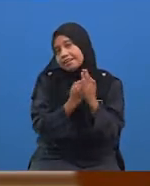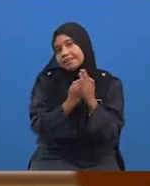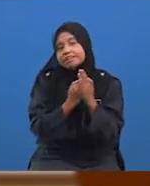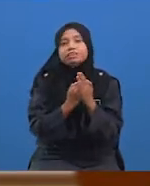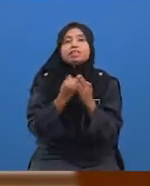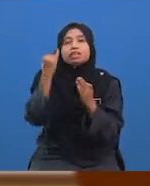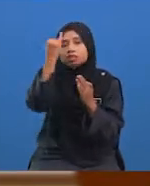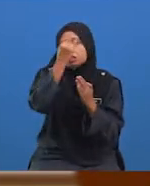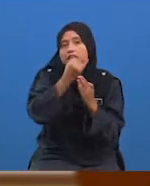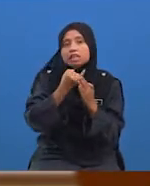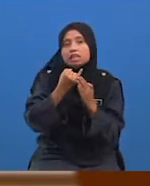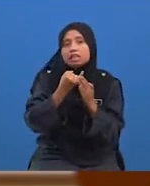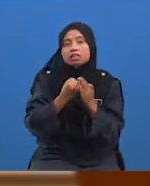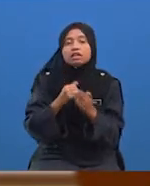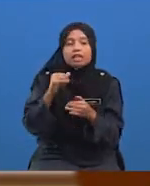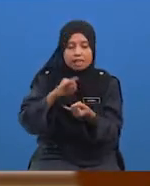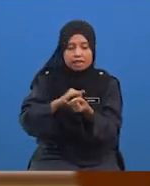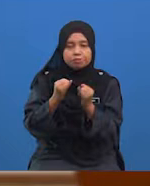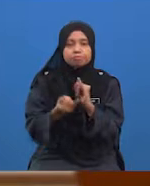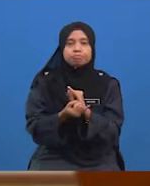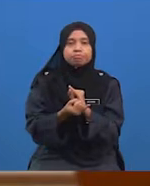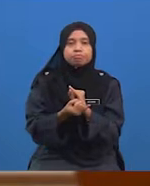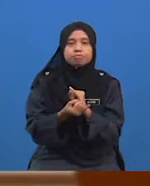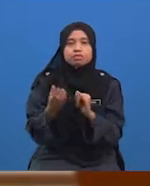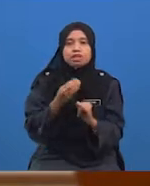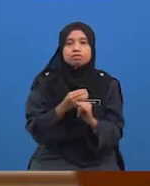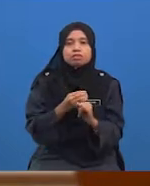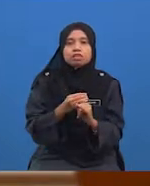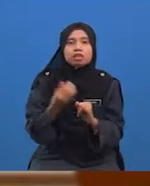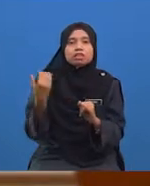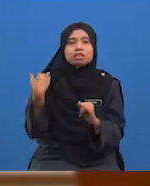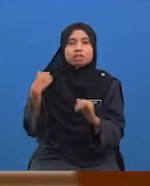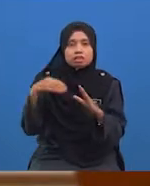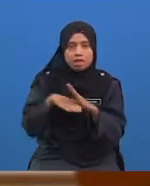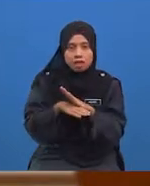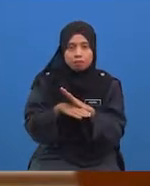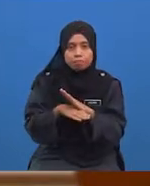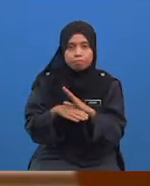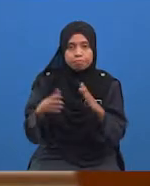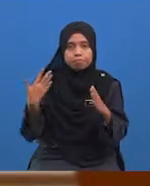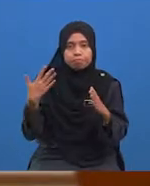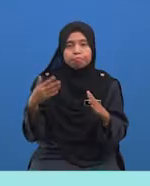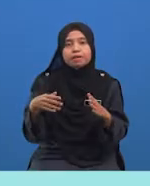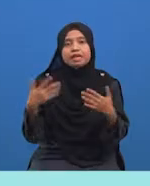ciri iklim khatulistiwa yang juga berada dalam zon panas.